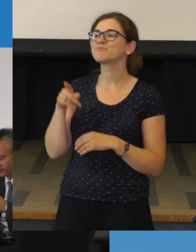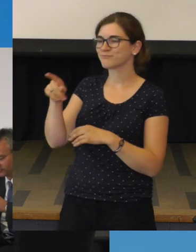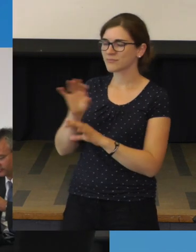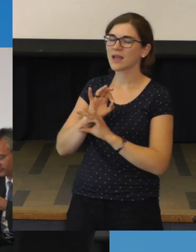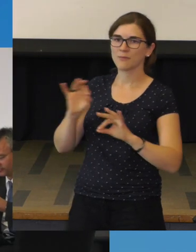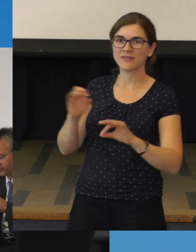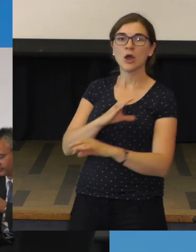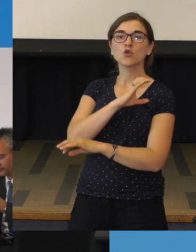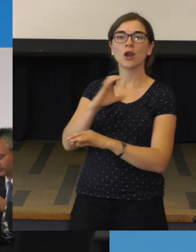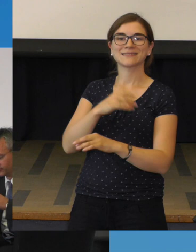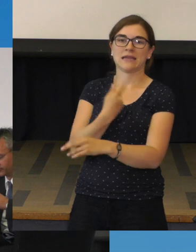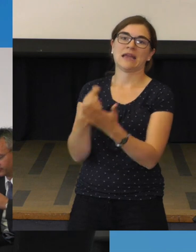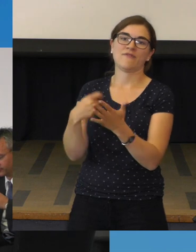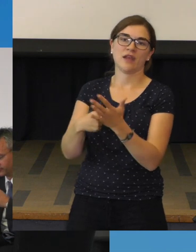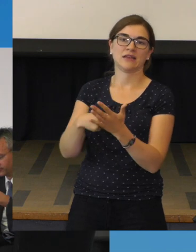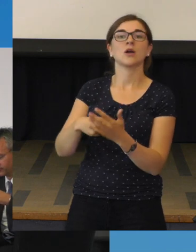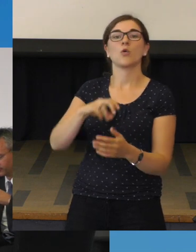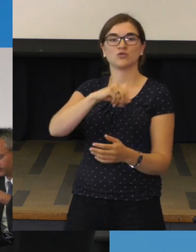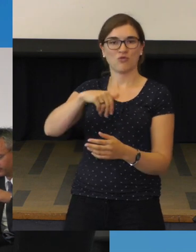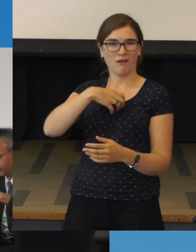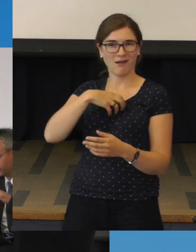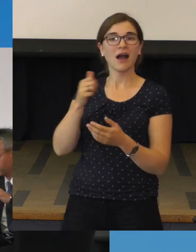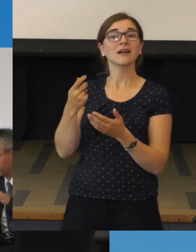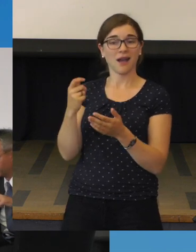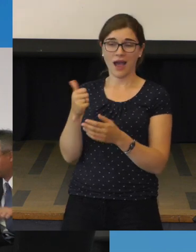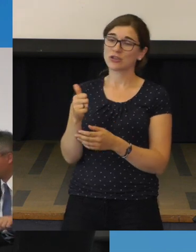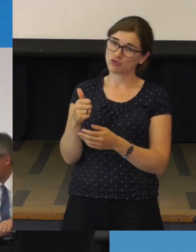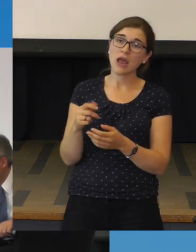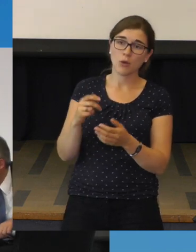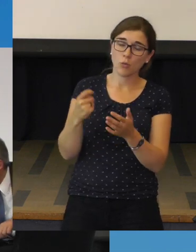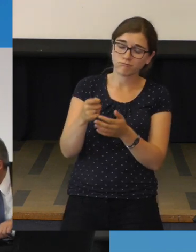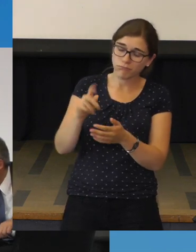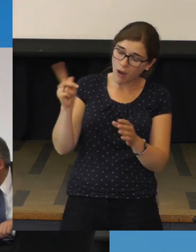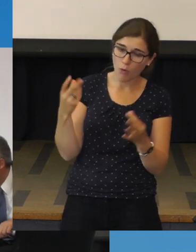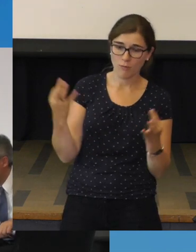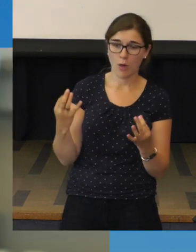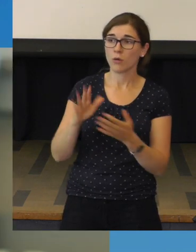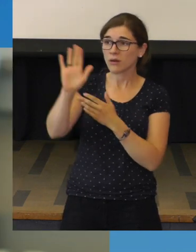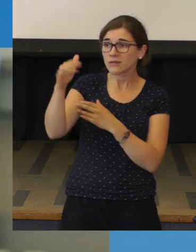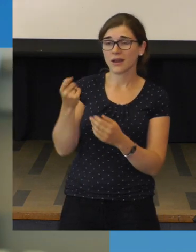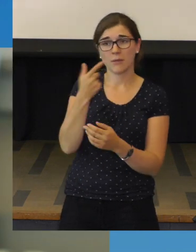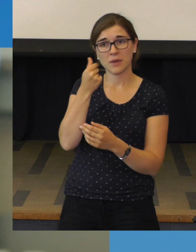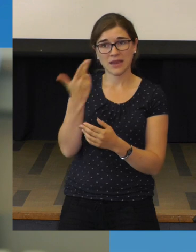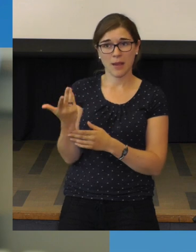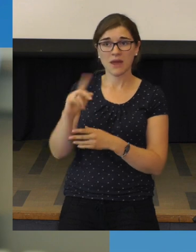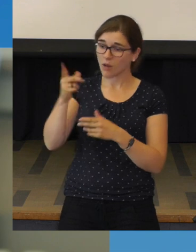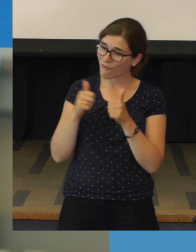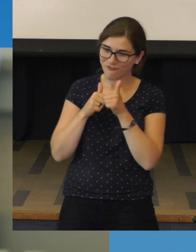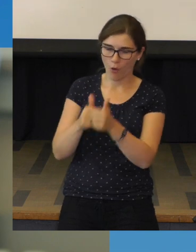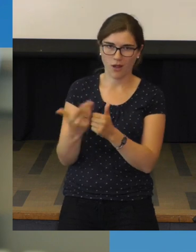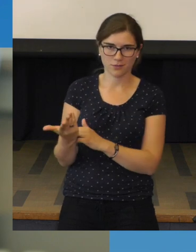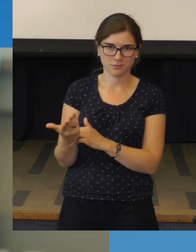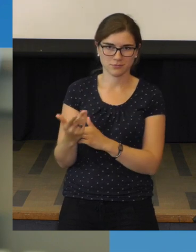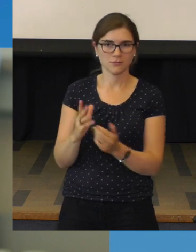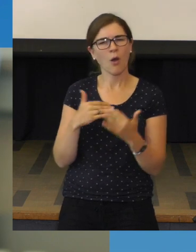der Cholesterinwerte und regelmäßige Einnahme ihrer verordneten Medikamente. Man muss differenzieren